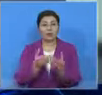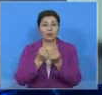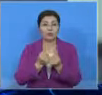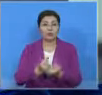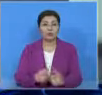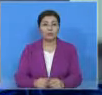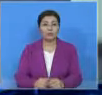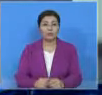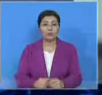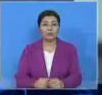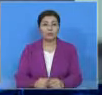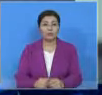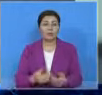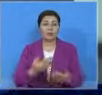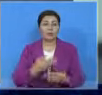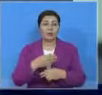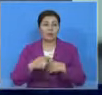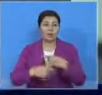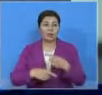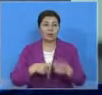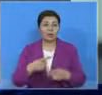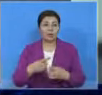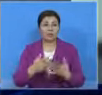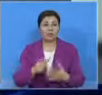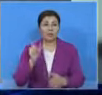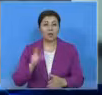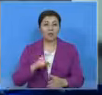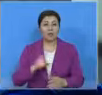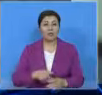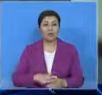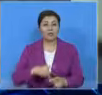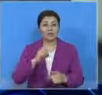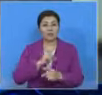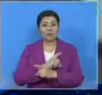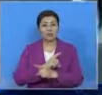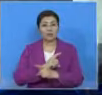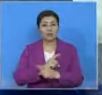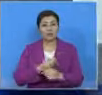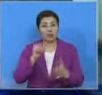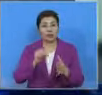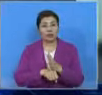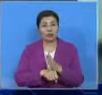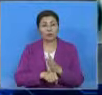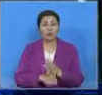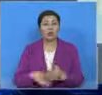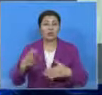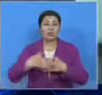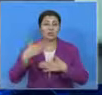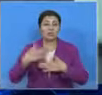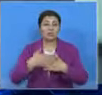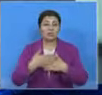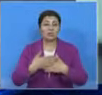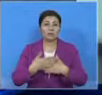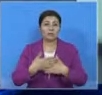жатыр. Одан кейінгі мына адамды енді қазір ату жазасы, бұрын мораторий болды, қазір ату жазасының